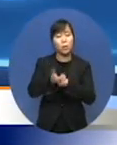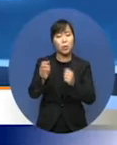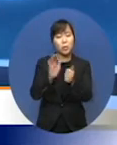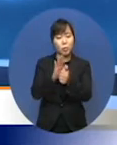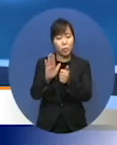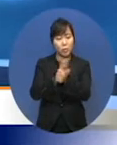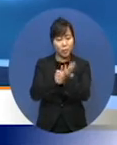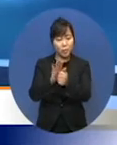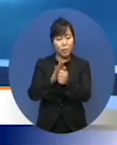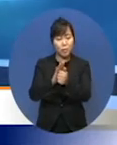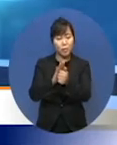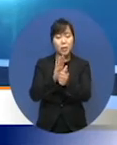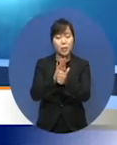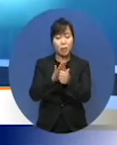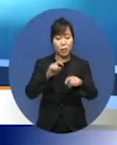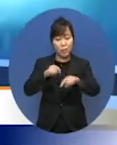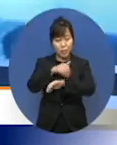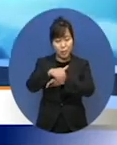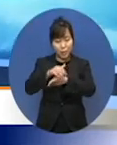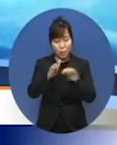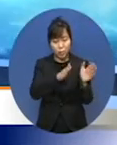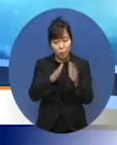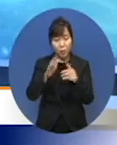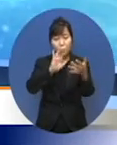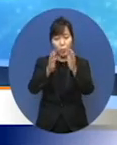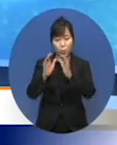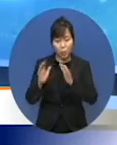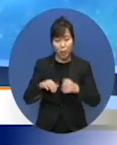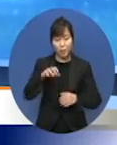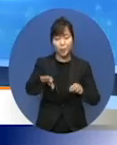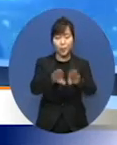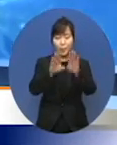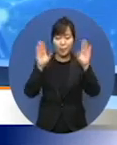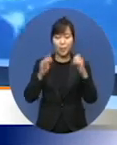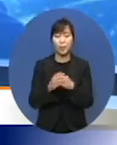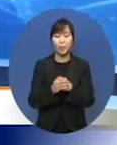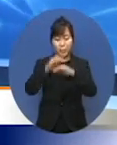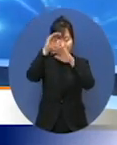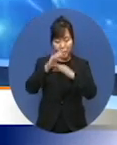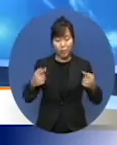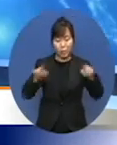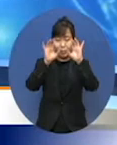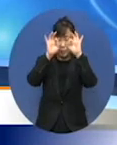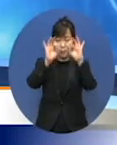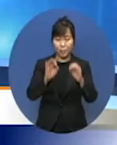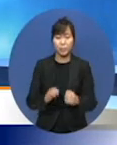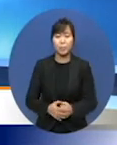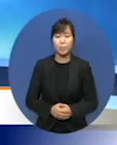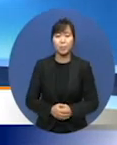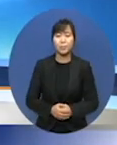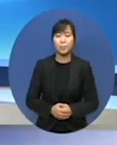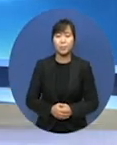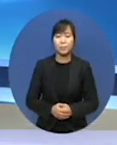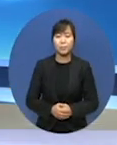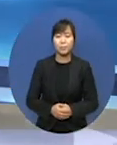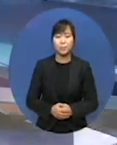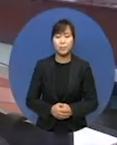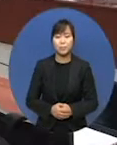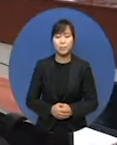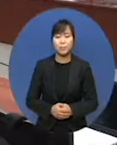서비스 지원책 마련을 논하는 토론의 장이 열렸습니다 자세한 내용 박성용 기자가 전합니다